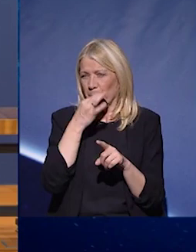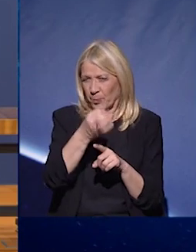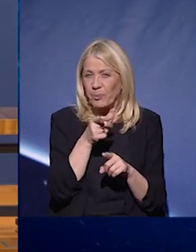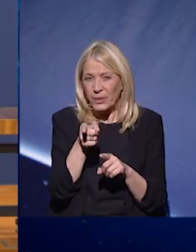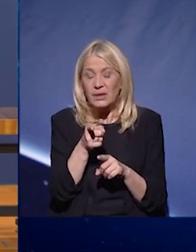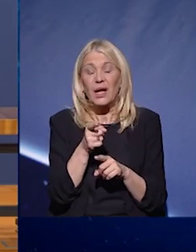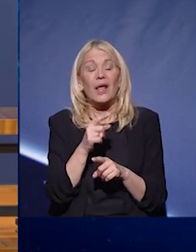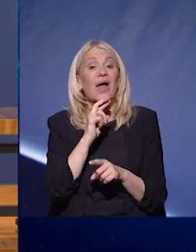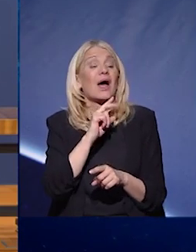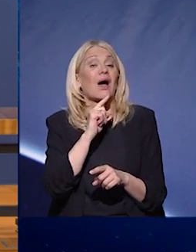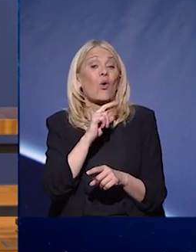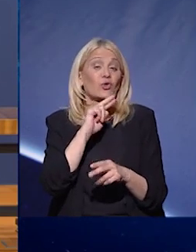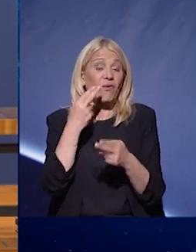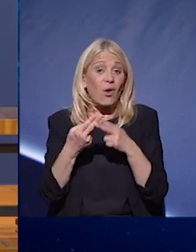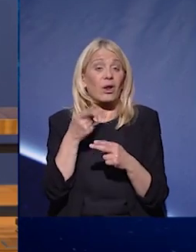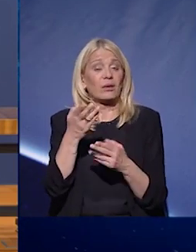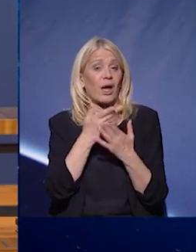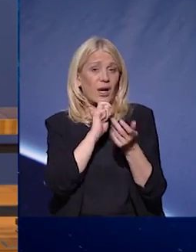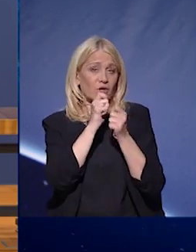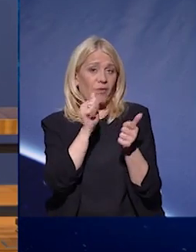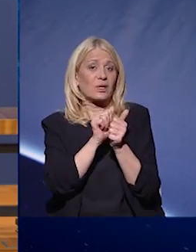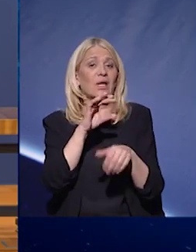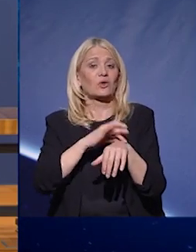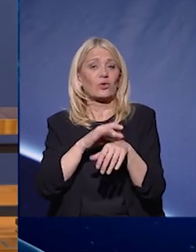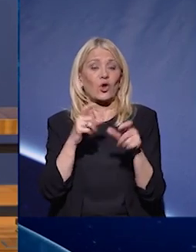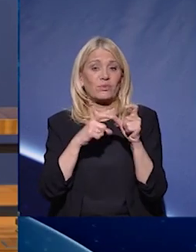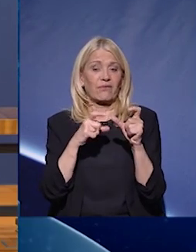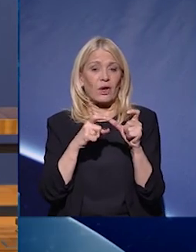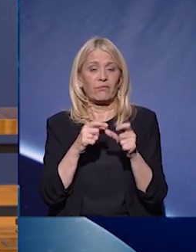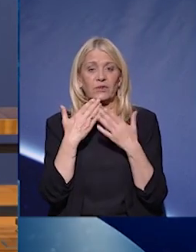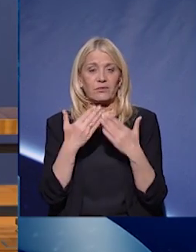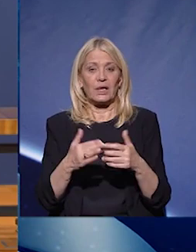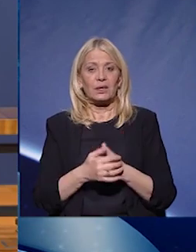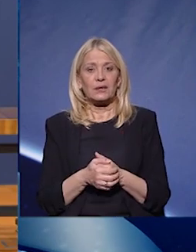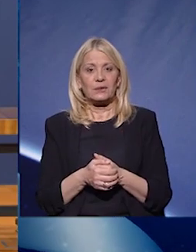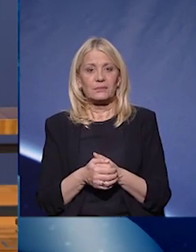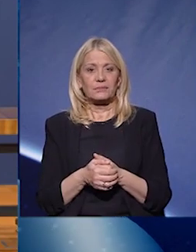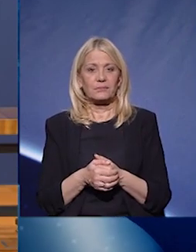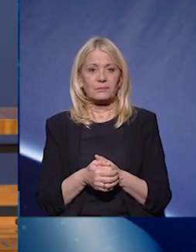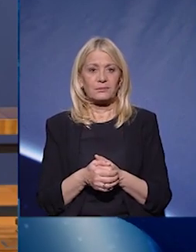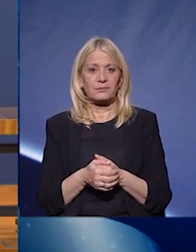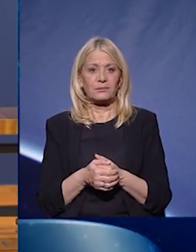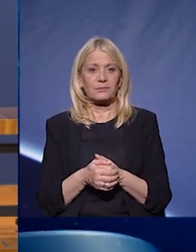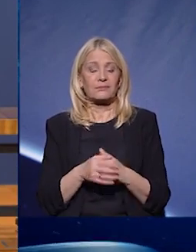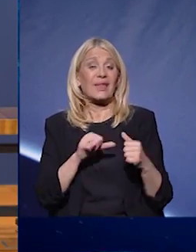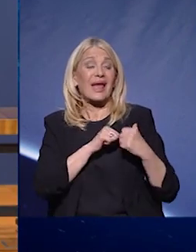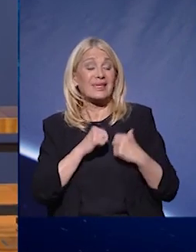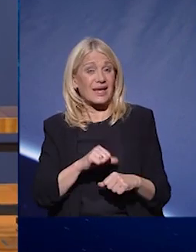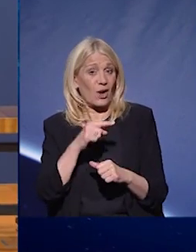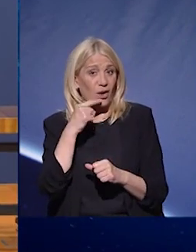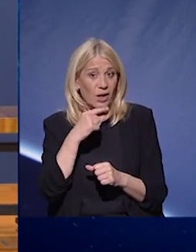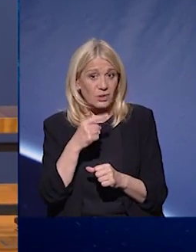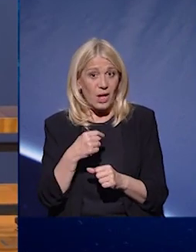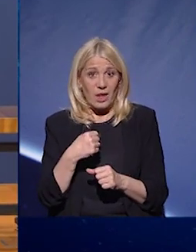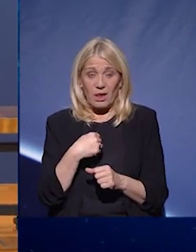pitanje, rekao da se konsultovao sa doktorom Stevanovićem. Hvala. Hvala. Iskreno rečeno,